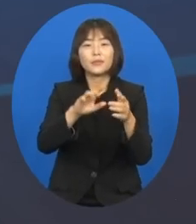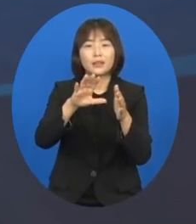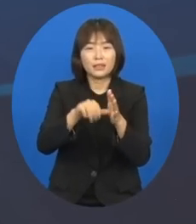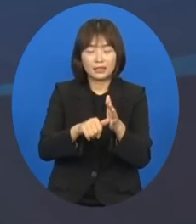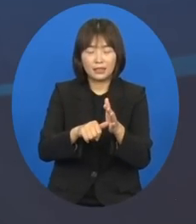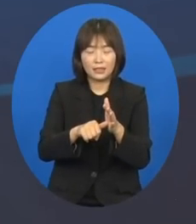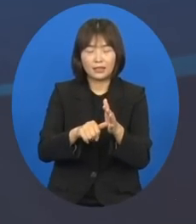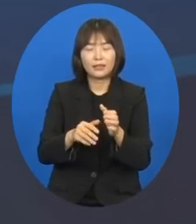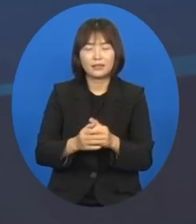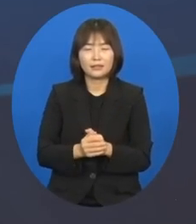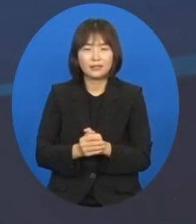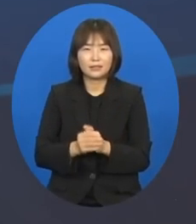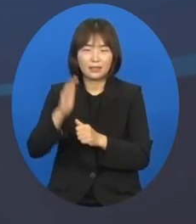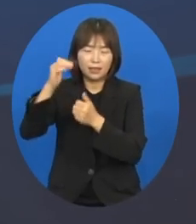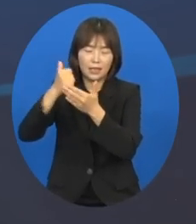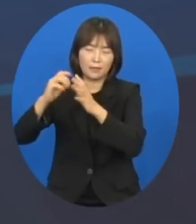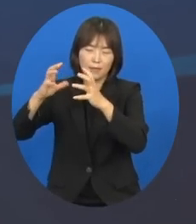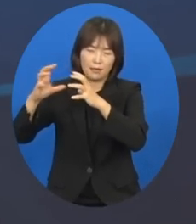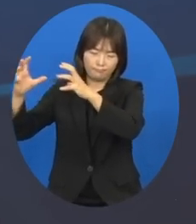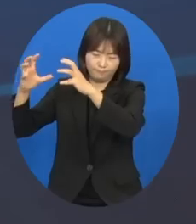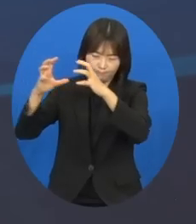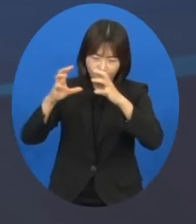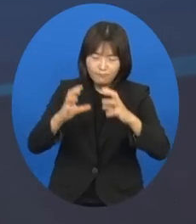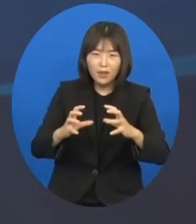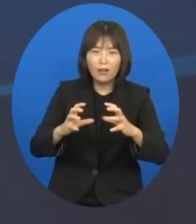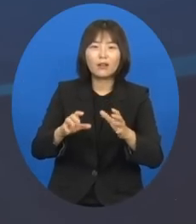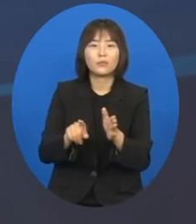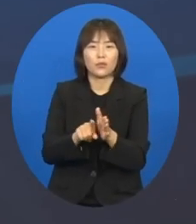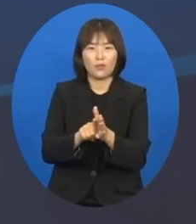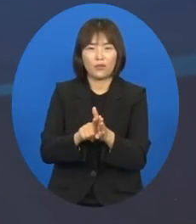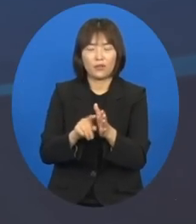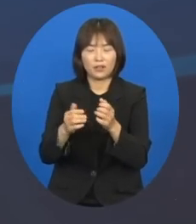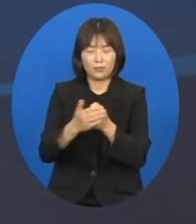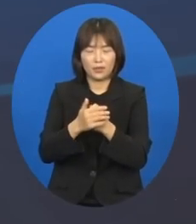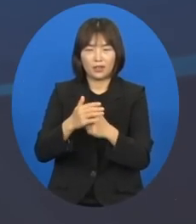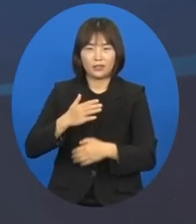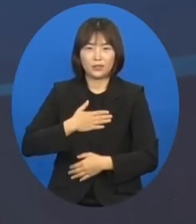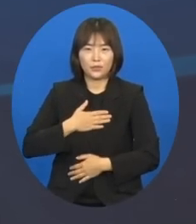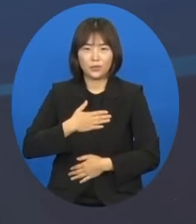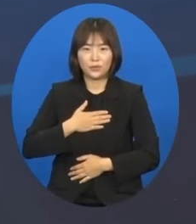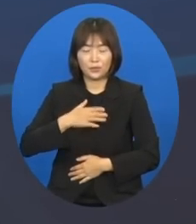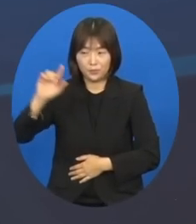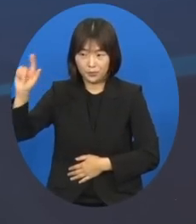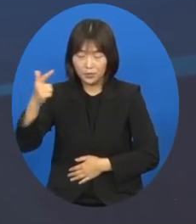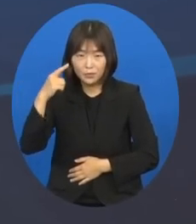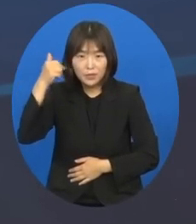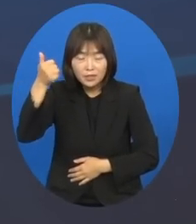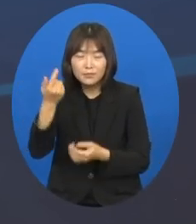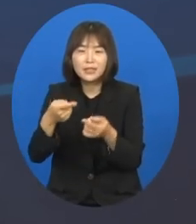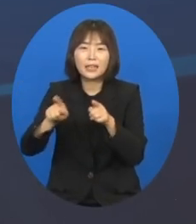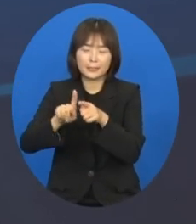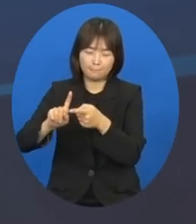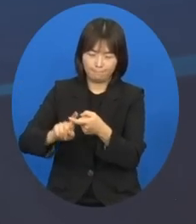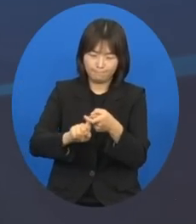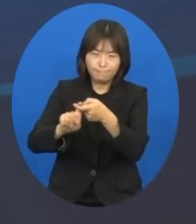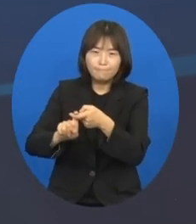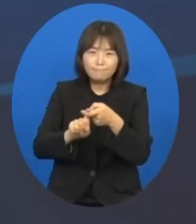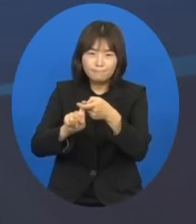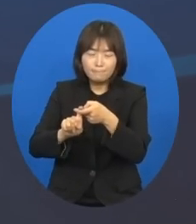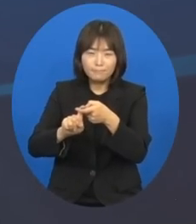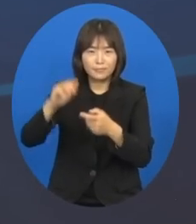있게 임하기 때문에 앞으로 우리 김다희 목사님과 저도 역시 젊은 목사지만 같이 이렇게 연합을 해서